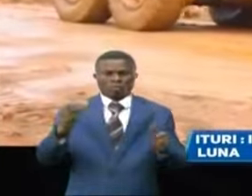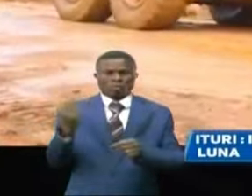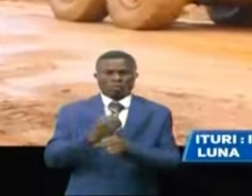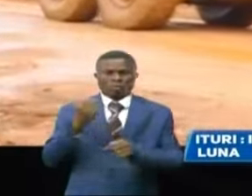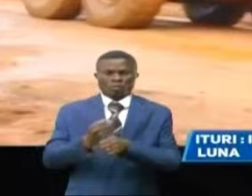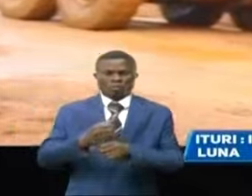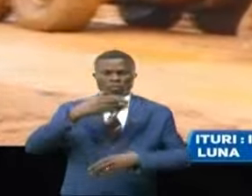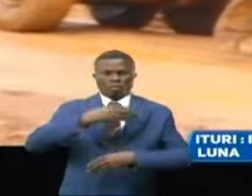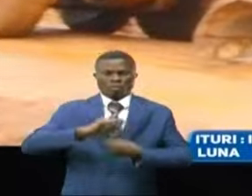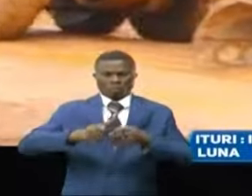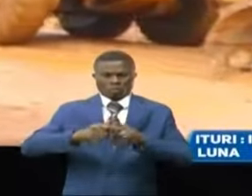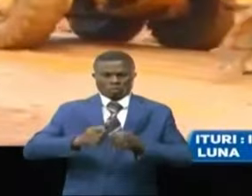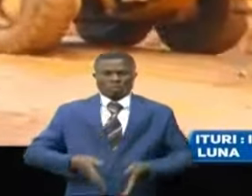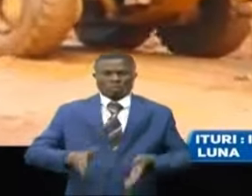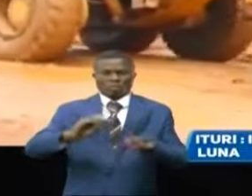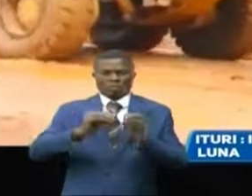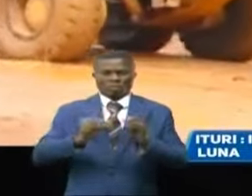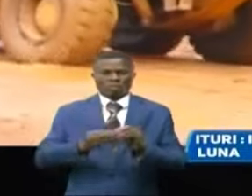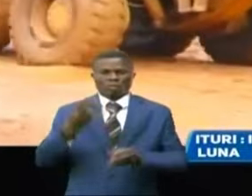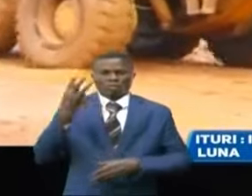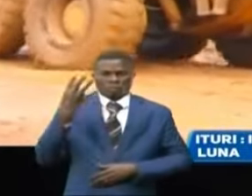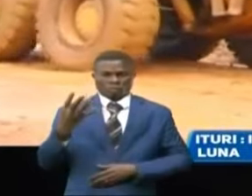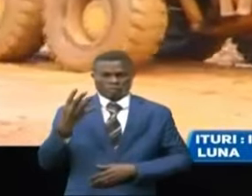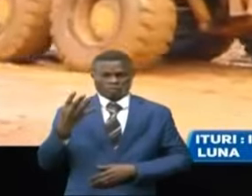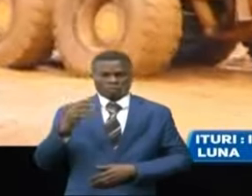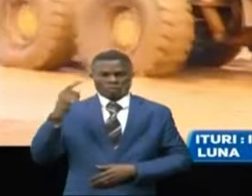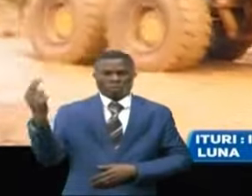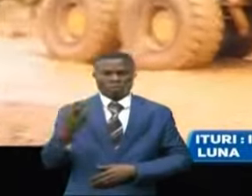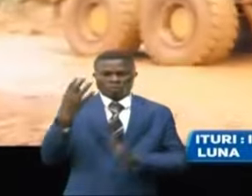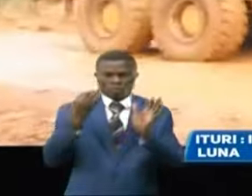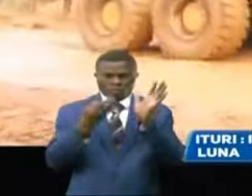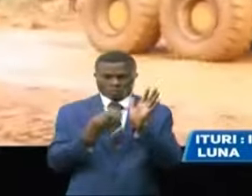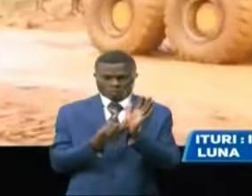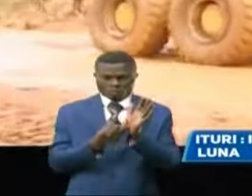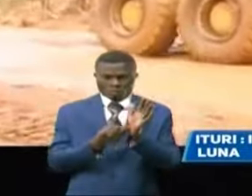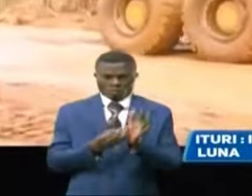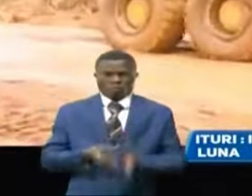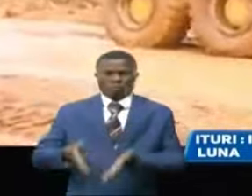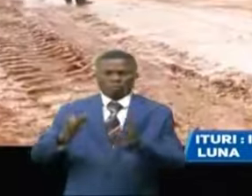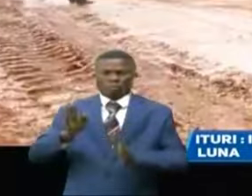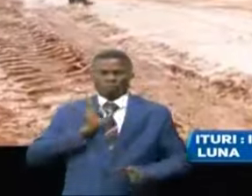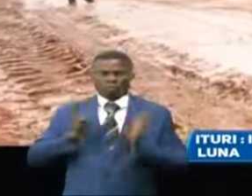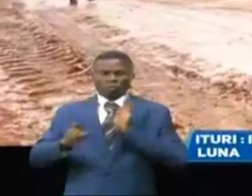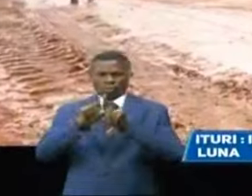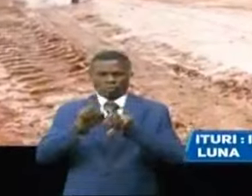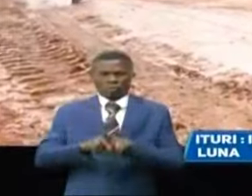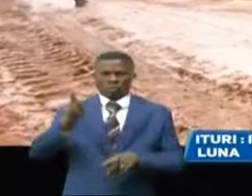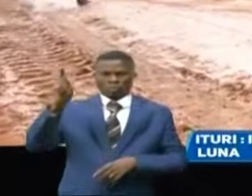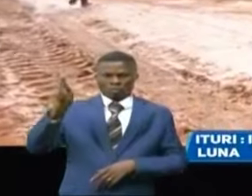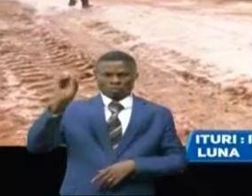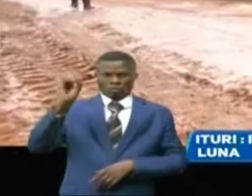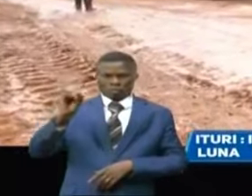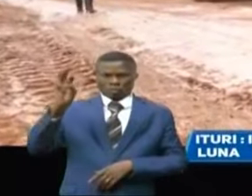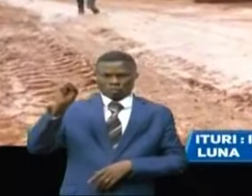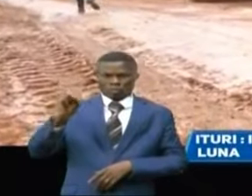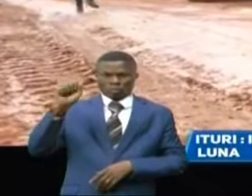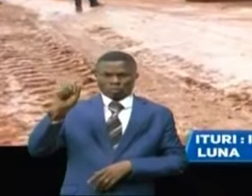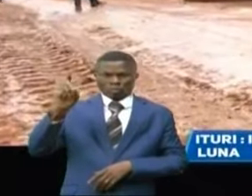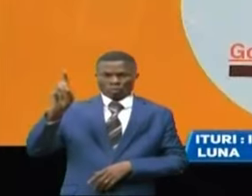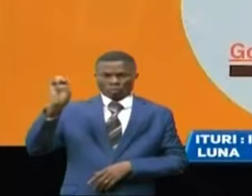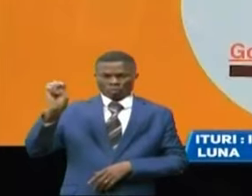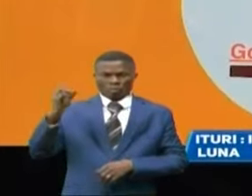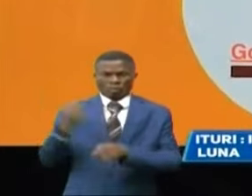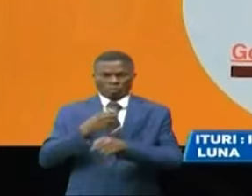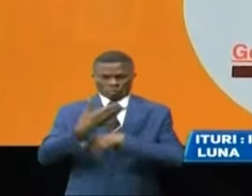de réhabilitation de la route nationale numéro 27 du tronçon Bunia-Komanda, travaux qui sont exécutés par